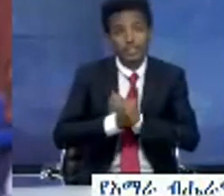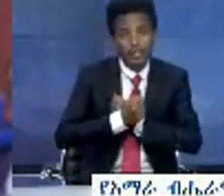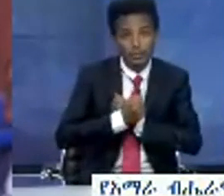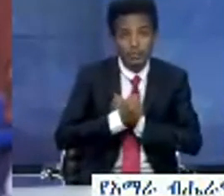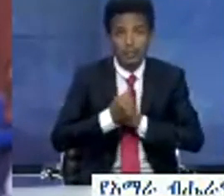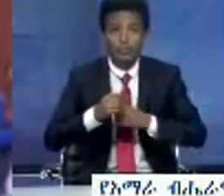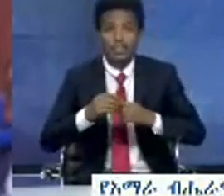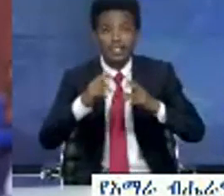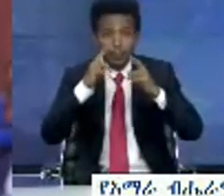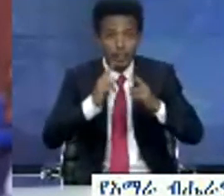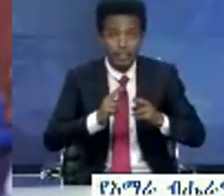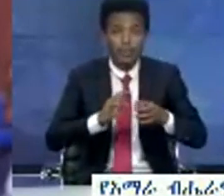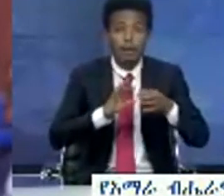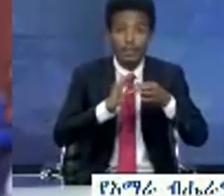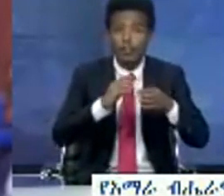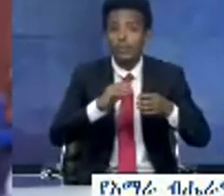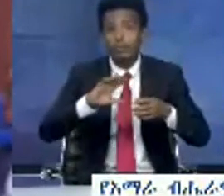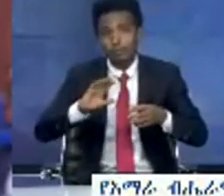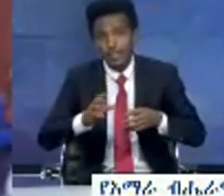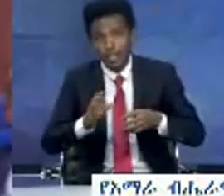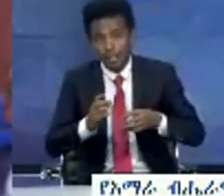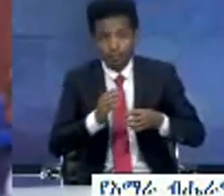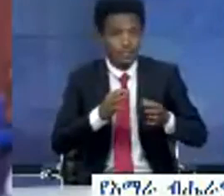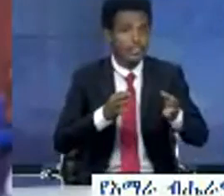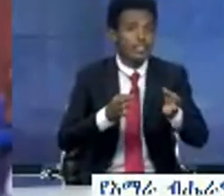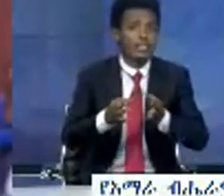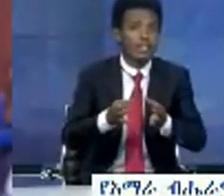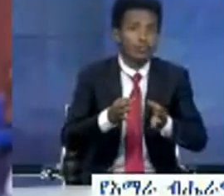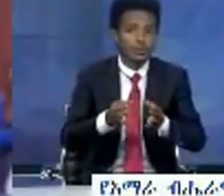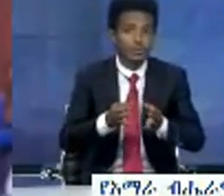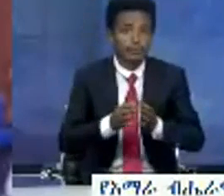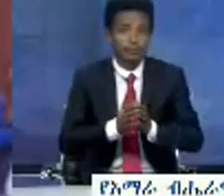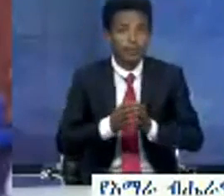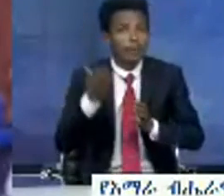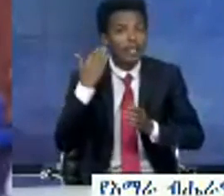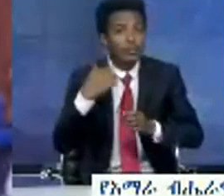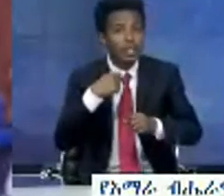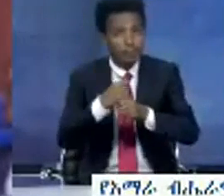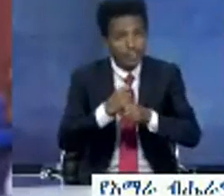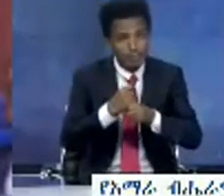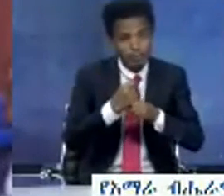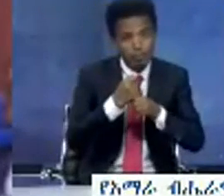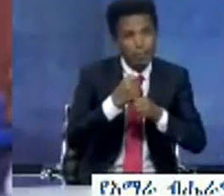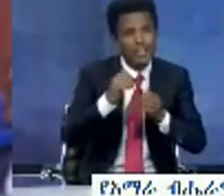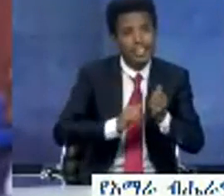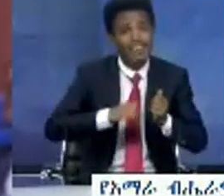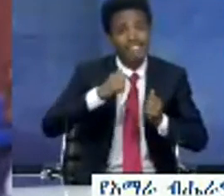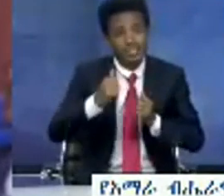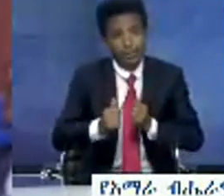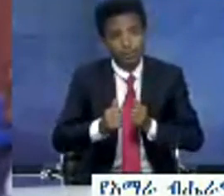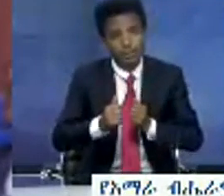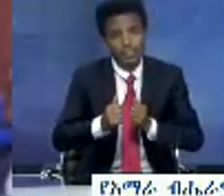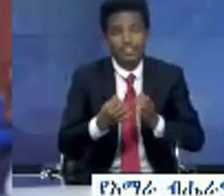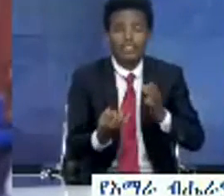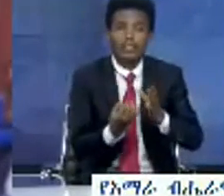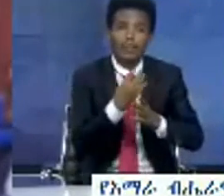የመደበኛና የማህበራዊ ሚዲያ ባለሙያዎችና ተንታኞች፣ ባለፉት አመታት ባሳለፍናቸው